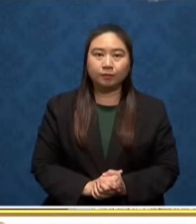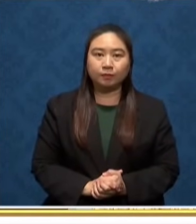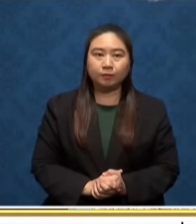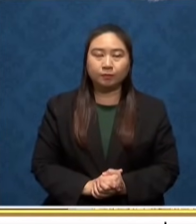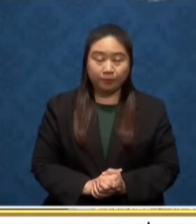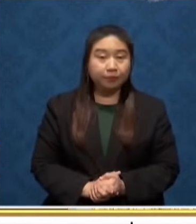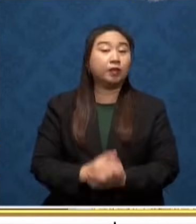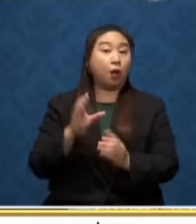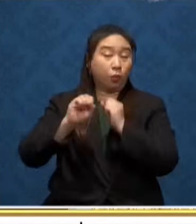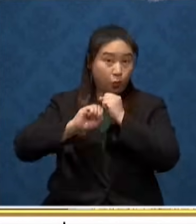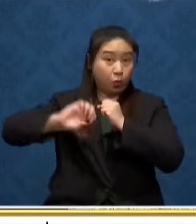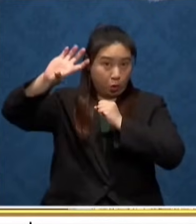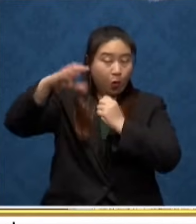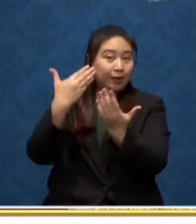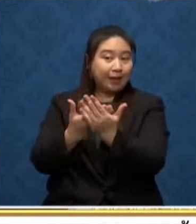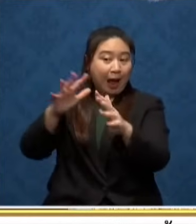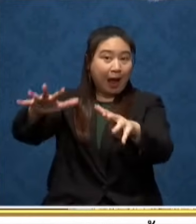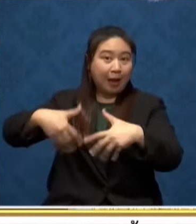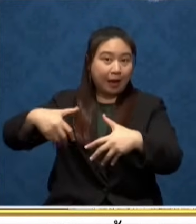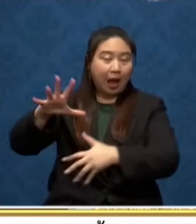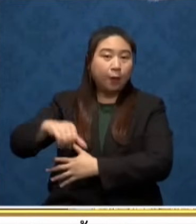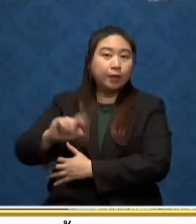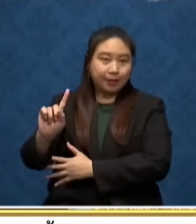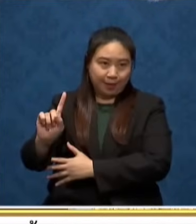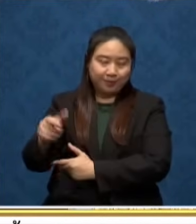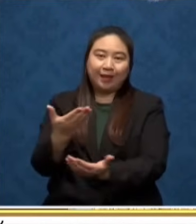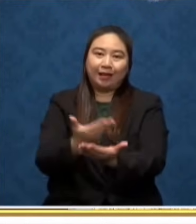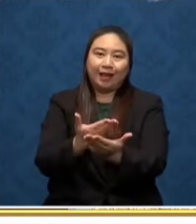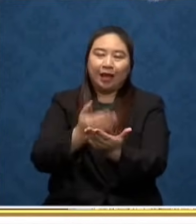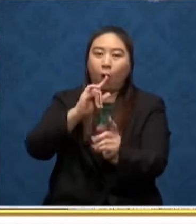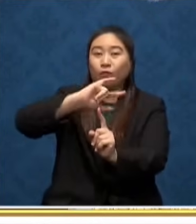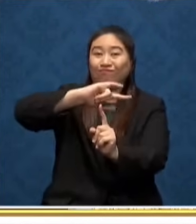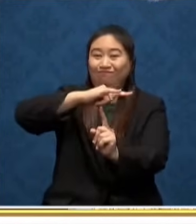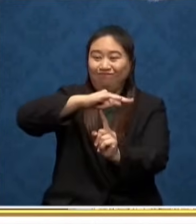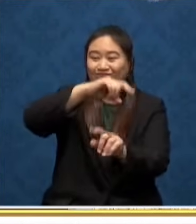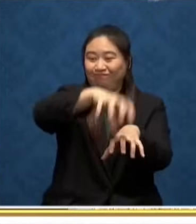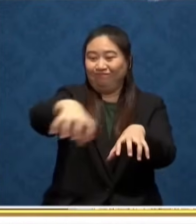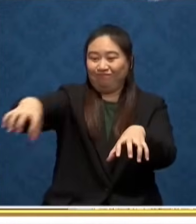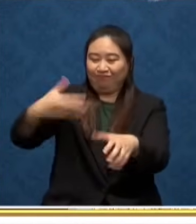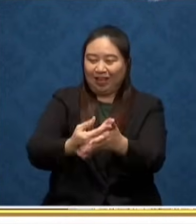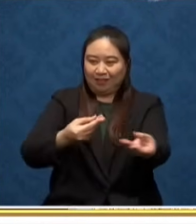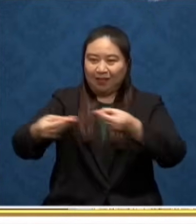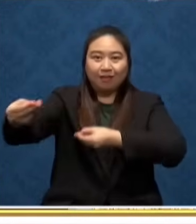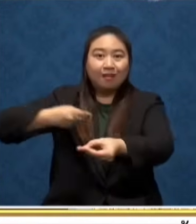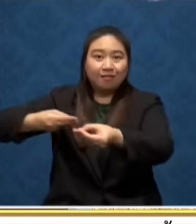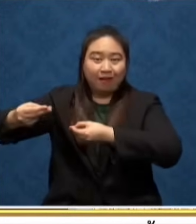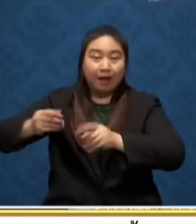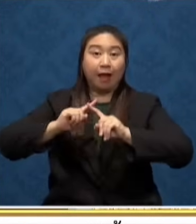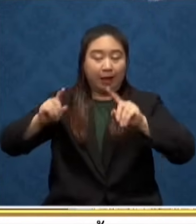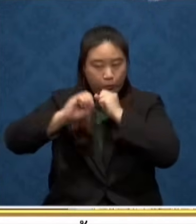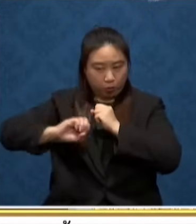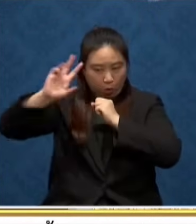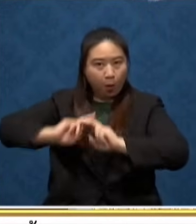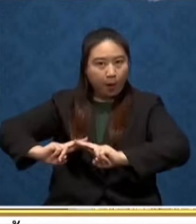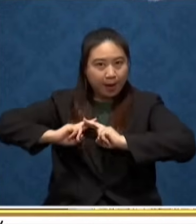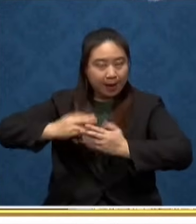ค่ะแหล่งรายได้กสทช.นะคะมาจากการเก็บสัมปทานคลื่นความถี่ค่ะแต่กสทช.เนี่ยไม่ใช่ผู้หาเงินเองนะ